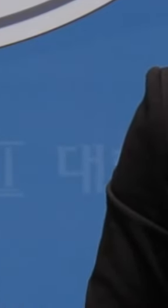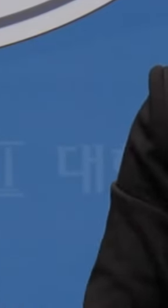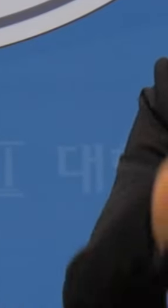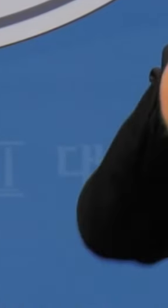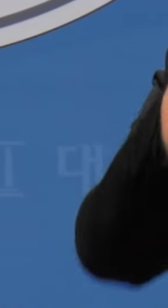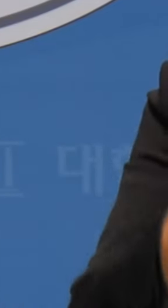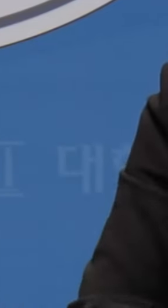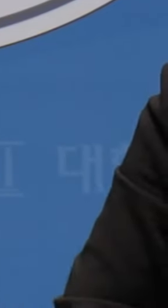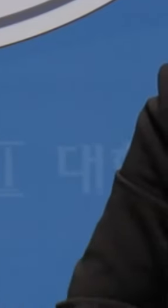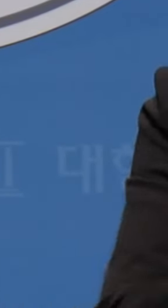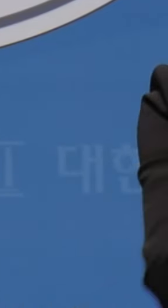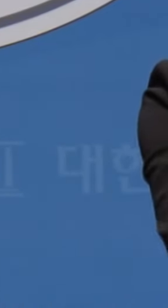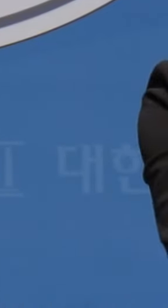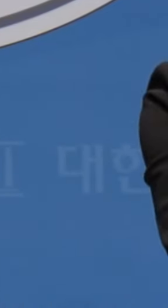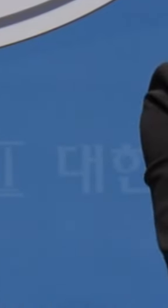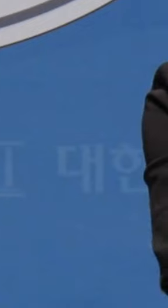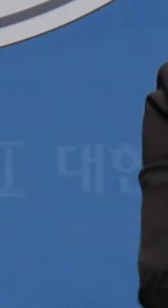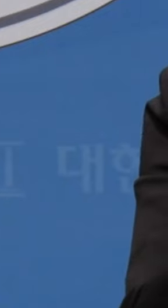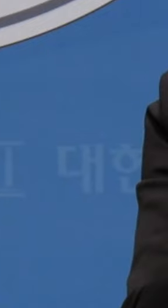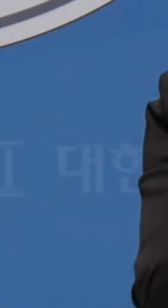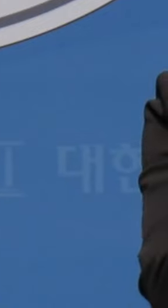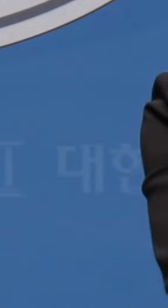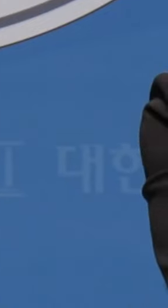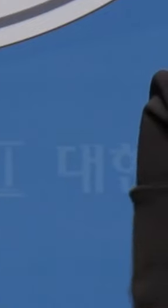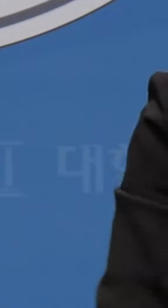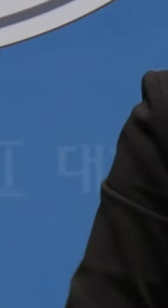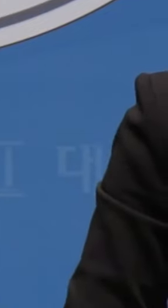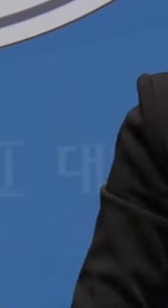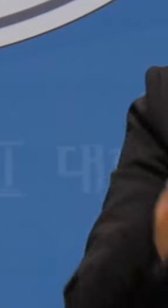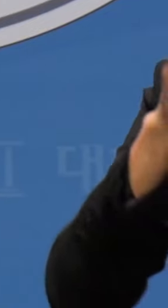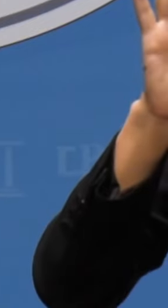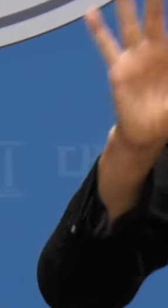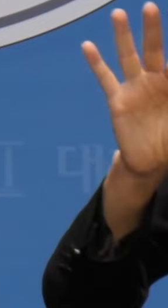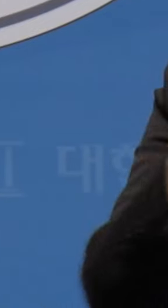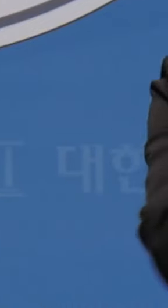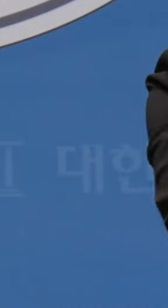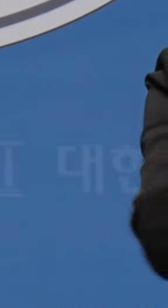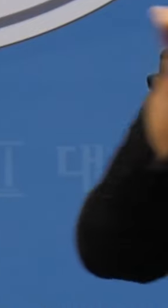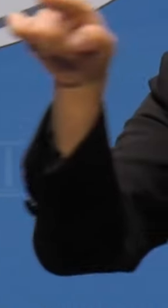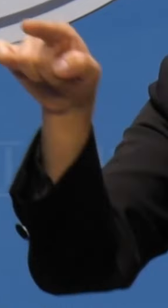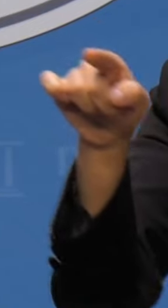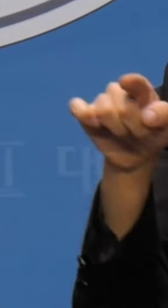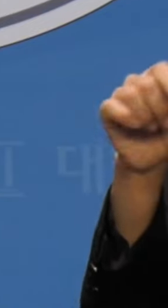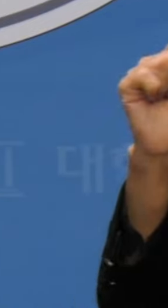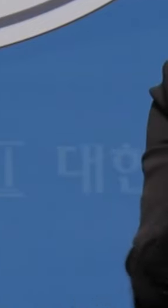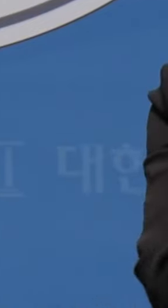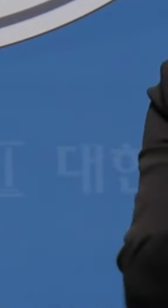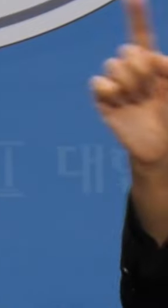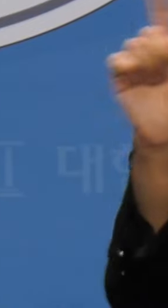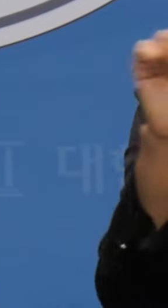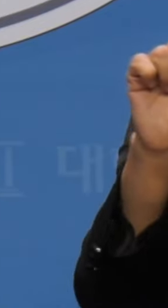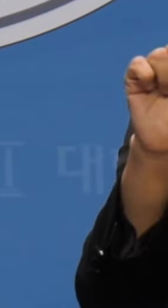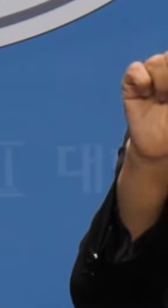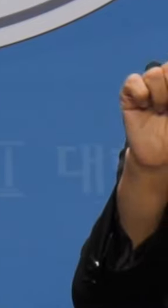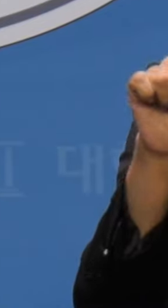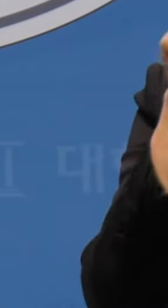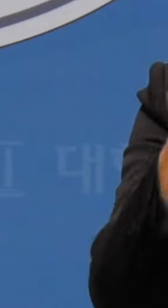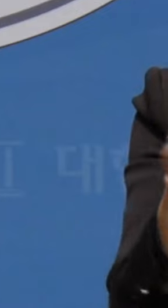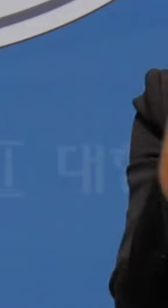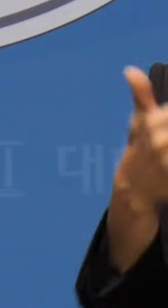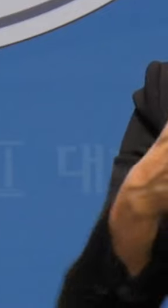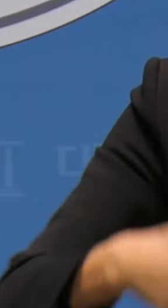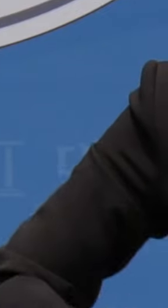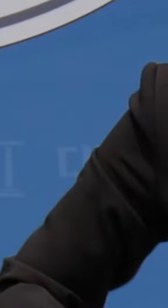윤석열 대통령 부부와 여권 인사들이 명태균 씨와 대체 무슨 일을 벌였는지 밝혀야 합니다.